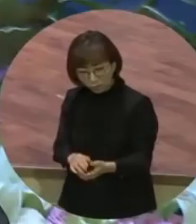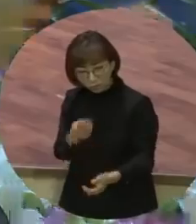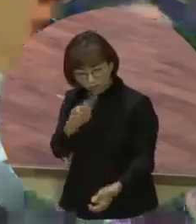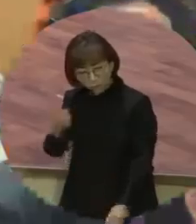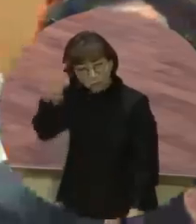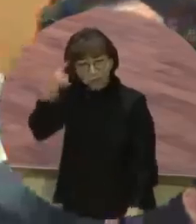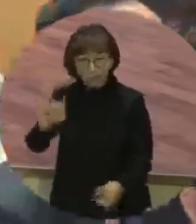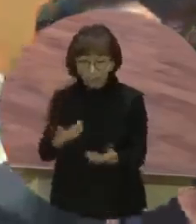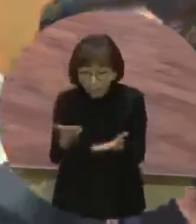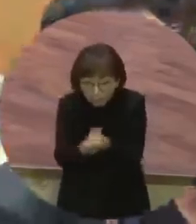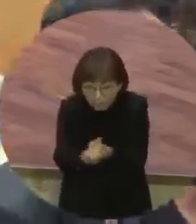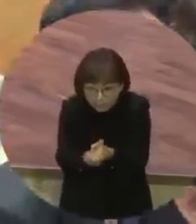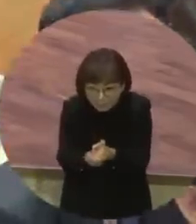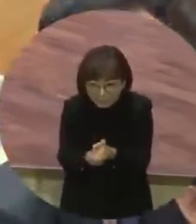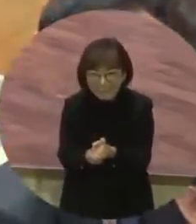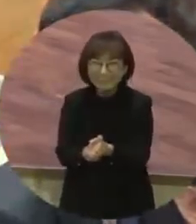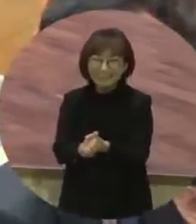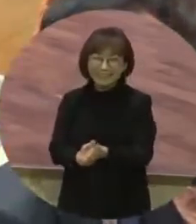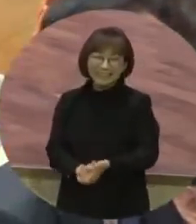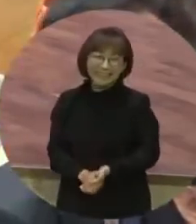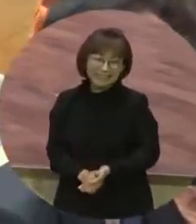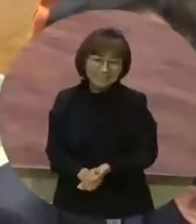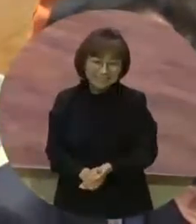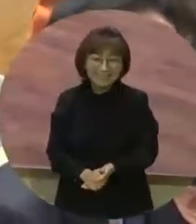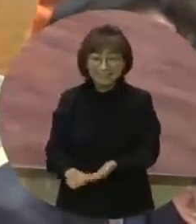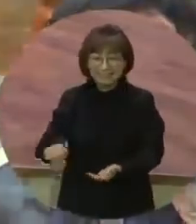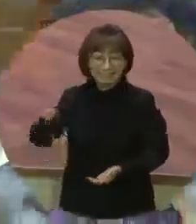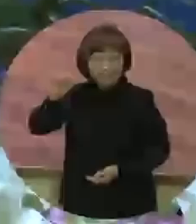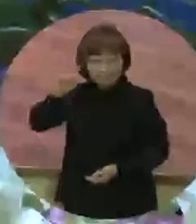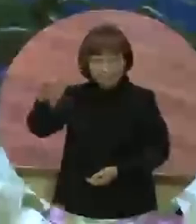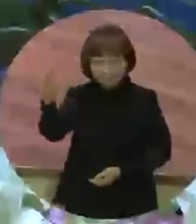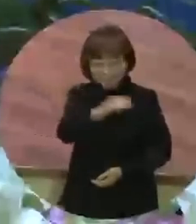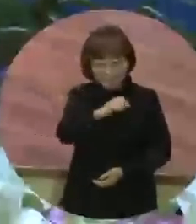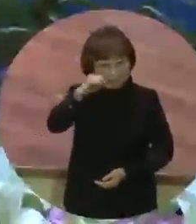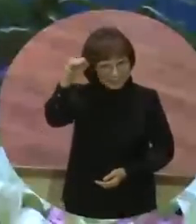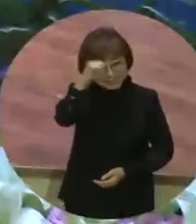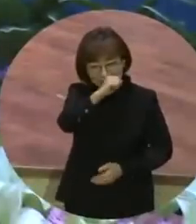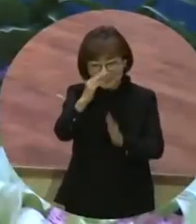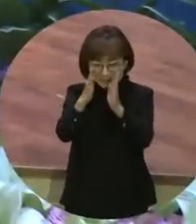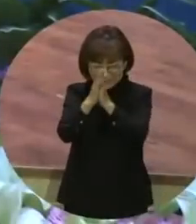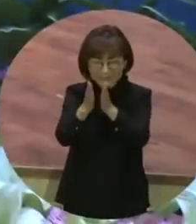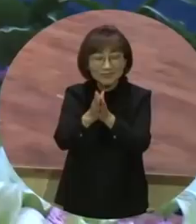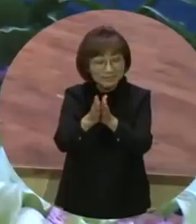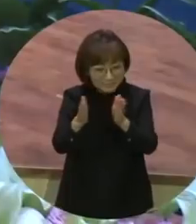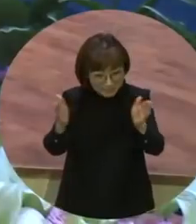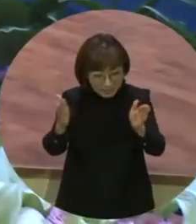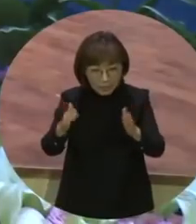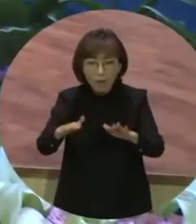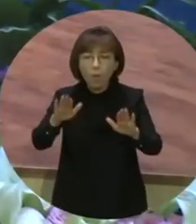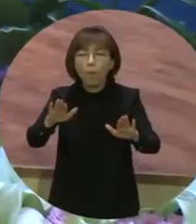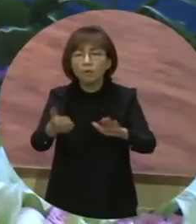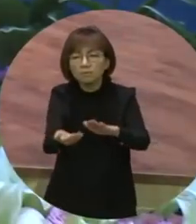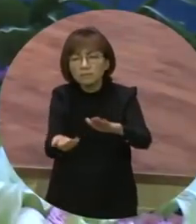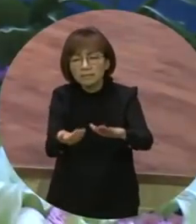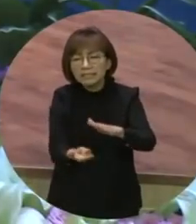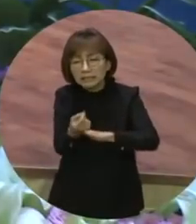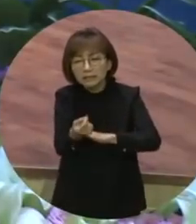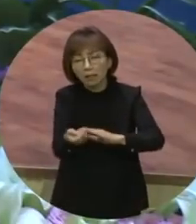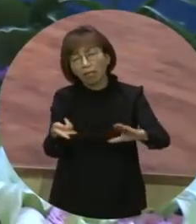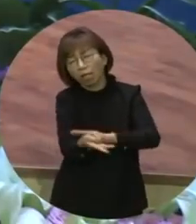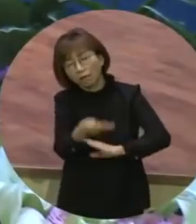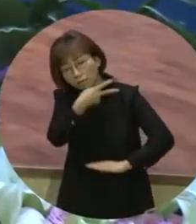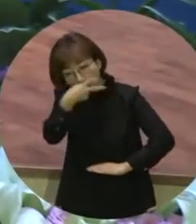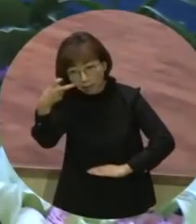아멘. 그래서 이제 내일부터 집중 새벽 기도 하는데 여러분이 오늘부터 일찍 자세요.